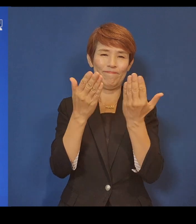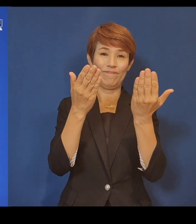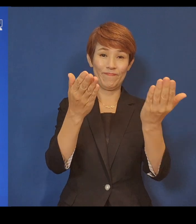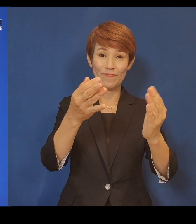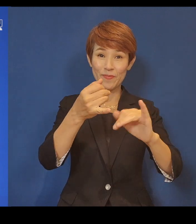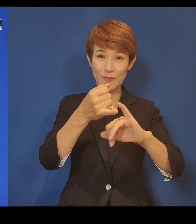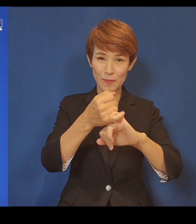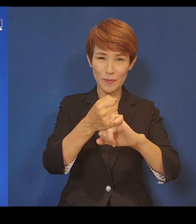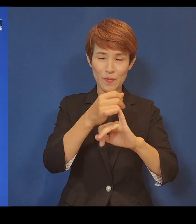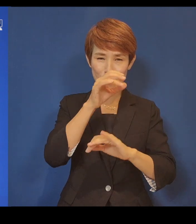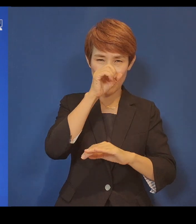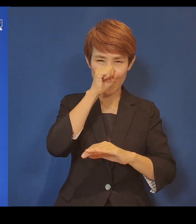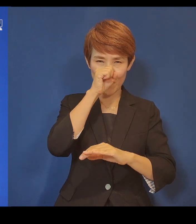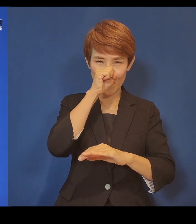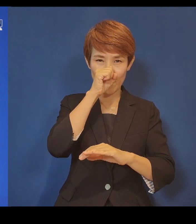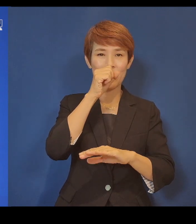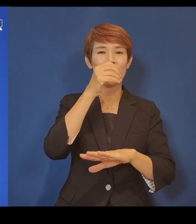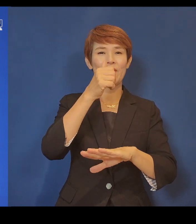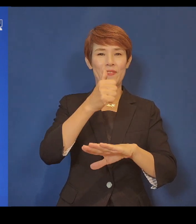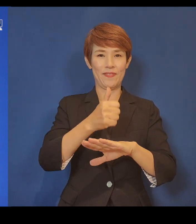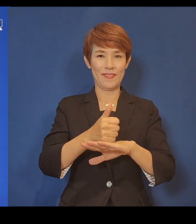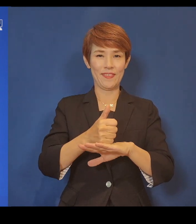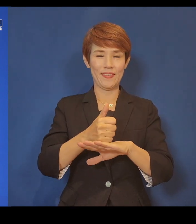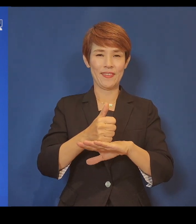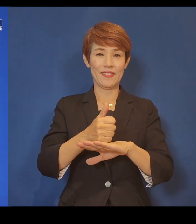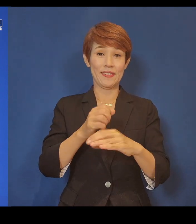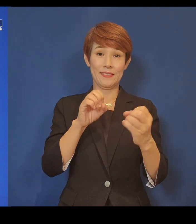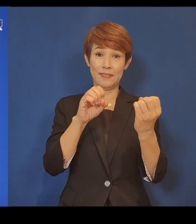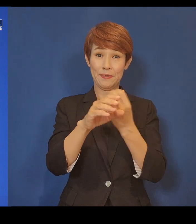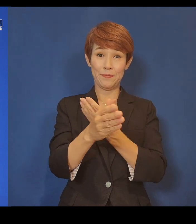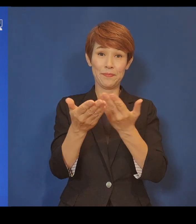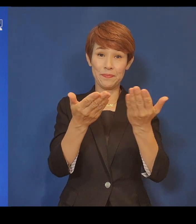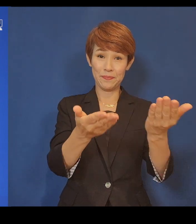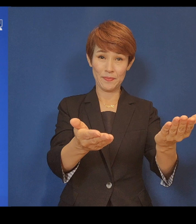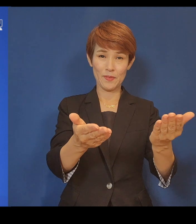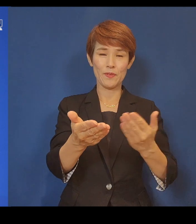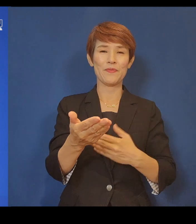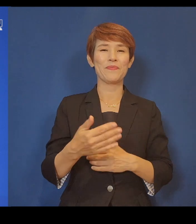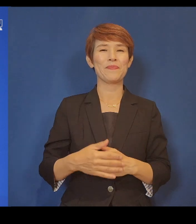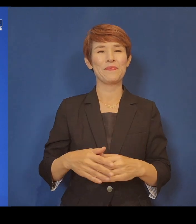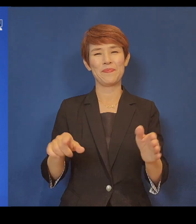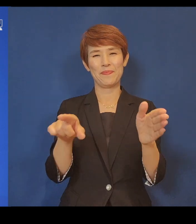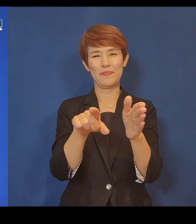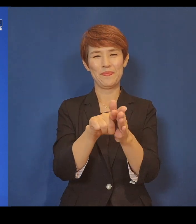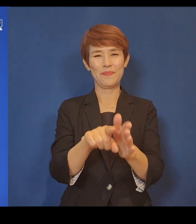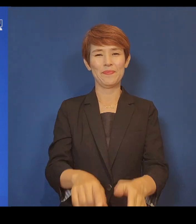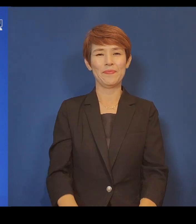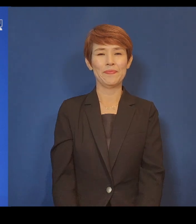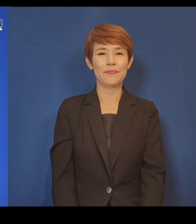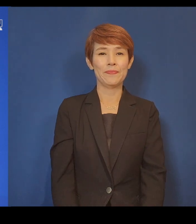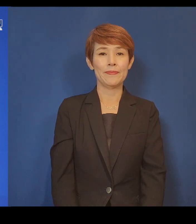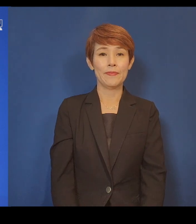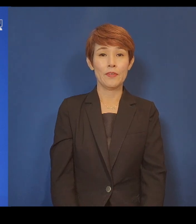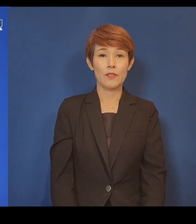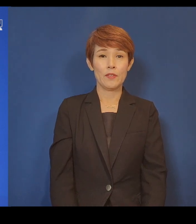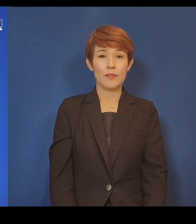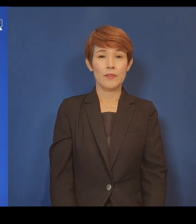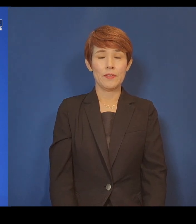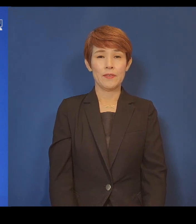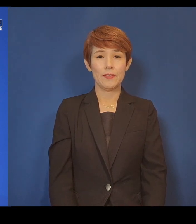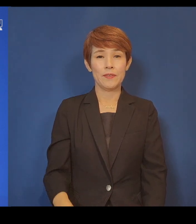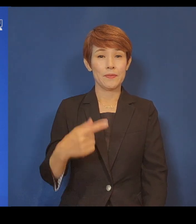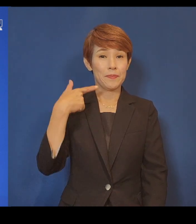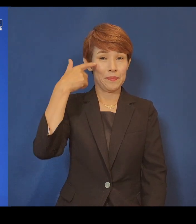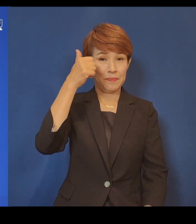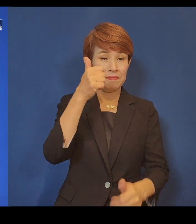응답하시고 아름다운 열매를 하반기에 또 우리 자녀들에게 부어주실 것을 믿습니다. 그리고 우리 교역자들